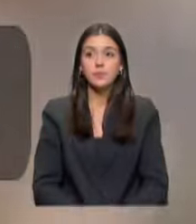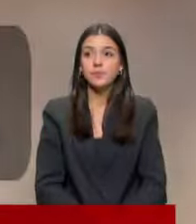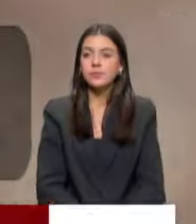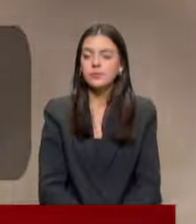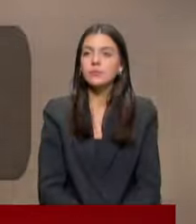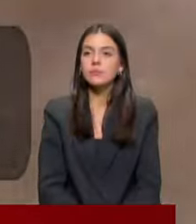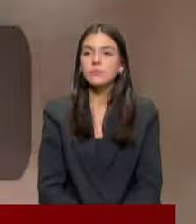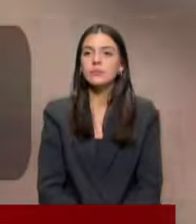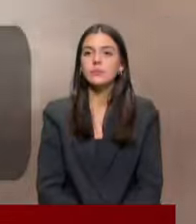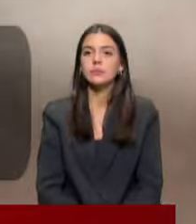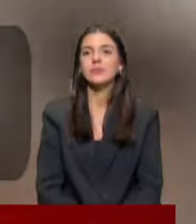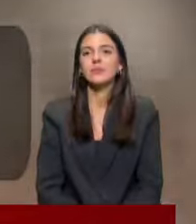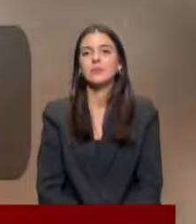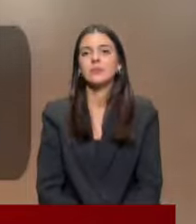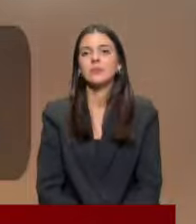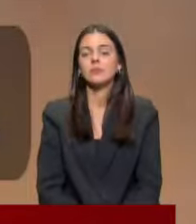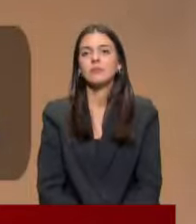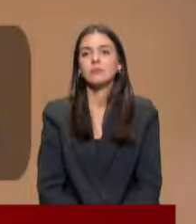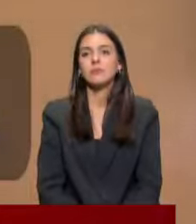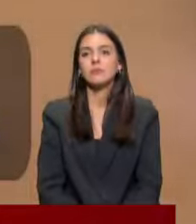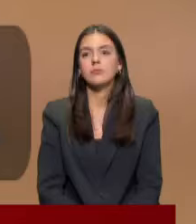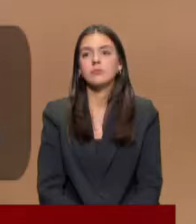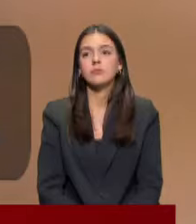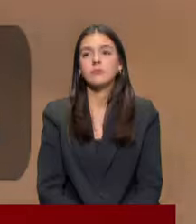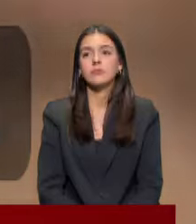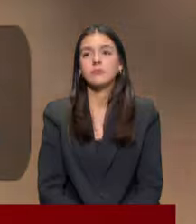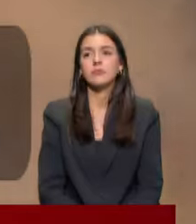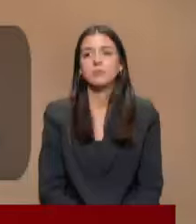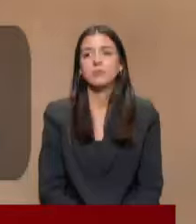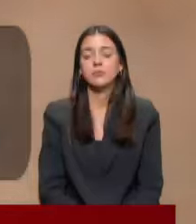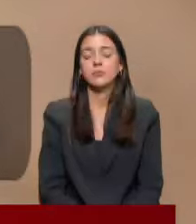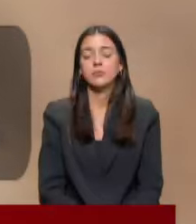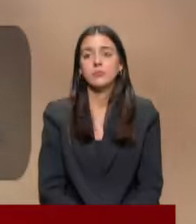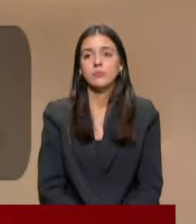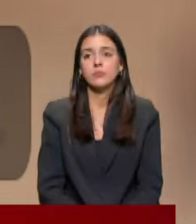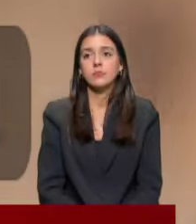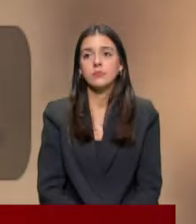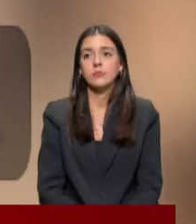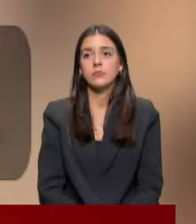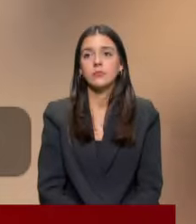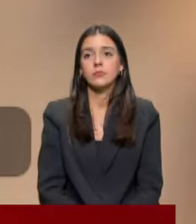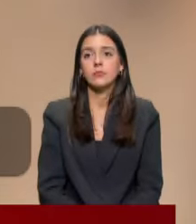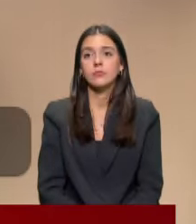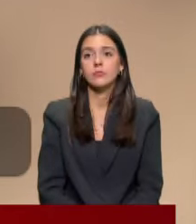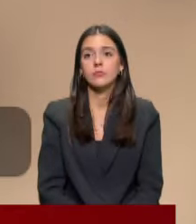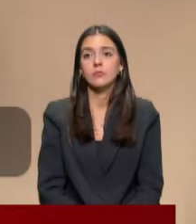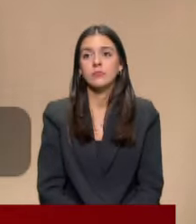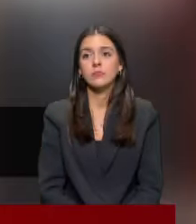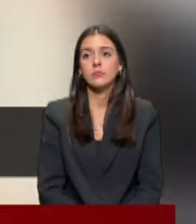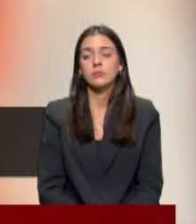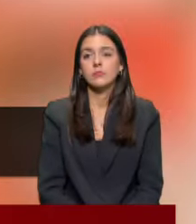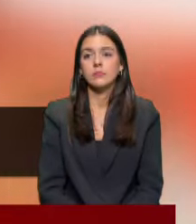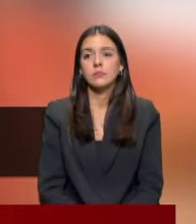Burası Ezgi Apartmanı enkazı. Hani kesilmedi denilen kolon vardı ya. İşte evlatlarımızın ölümüne sebep olan kolon